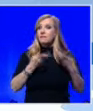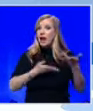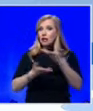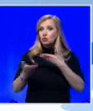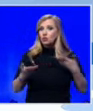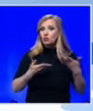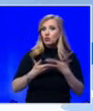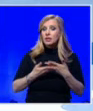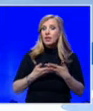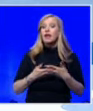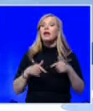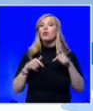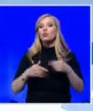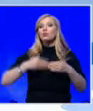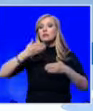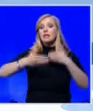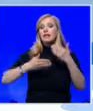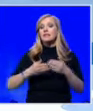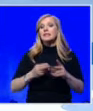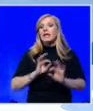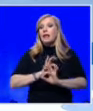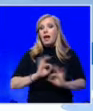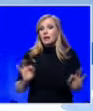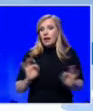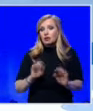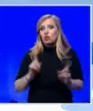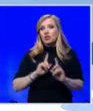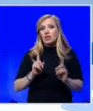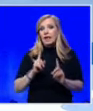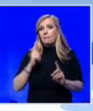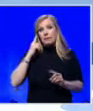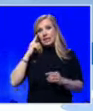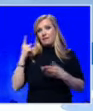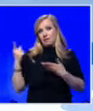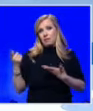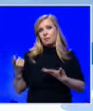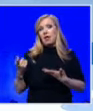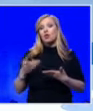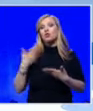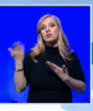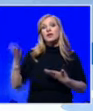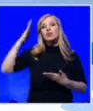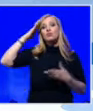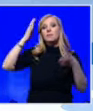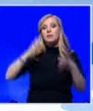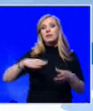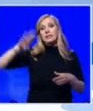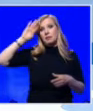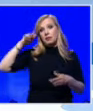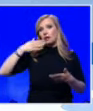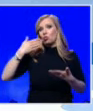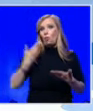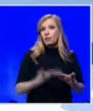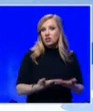в НСТС, които последваха, стана ясно, че няма такова намерение от страна на служебното правителство да изпълни обещанието